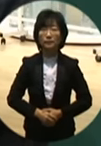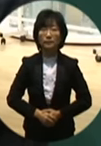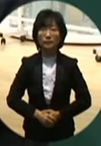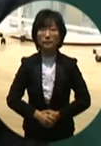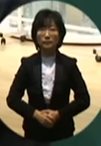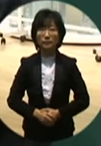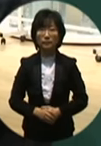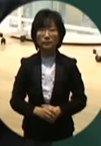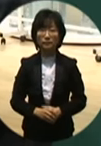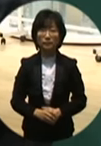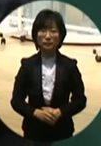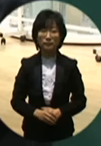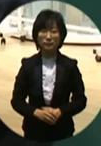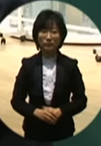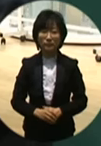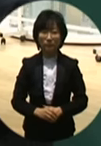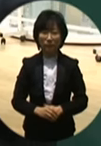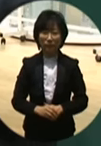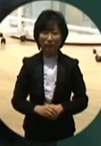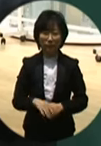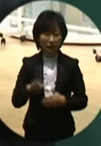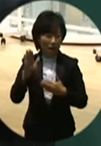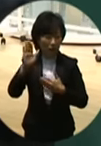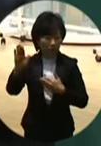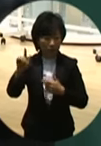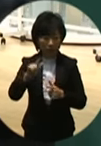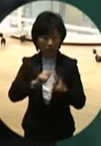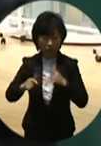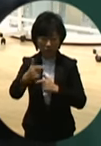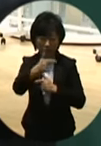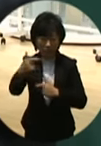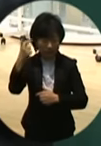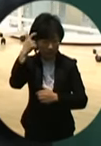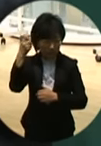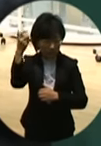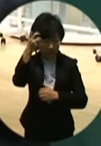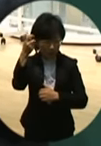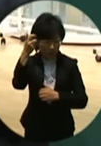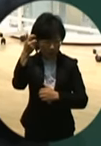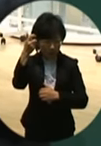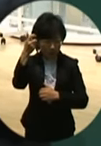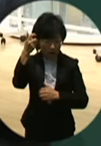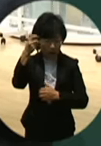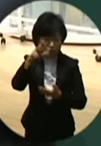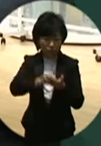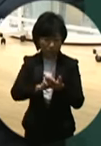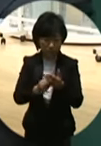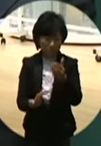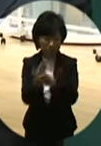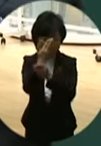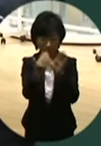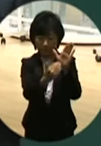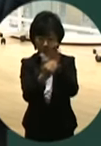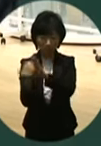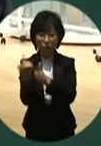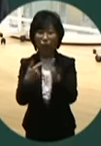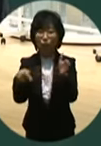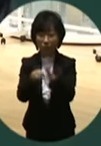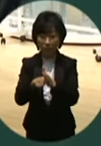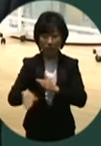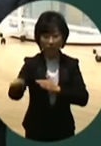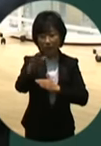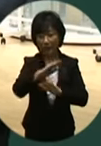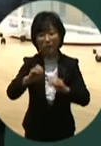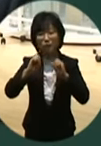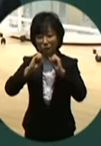이상 지금 영적 문제 오지 않도록. 우리가 전도 운동을 하자는 겁니다. So we're trying to do this evangelism movement so that spiritual problems wouldn't